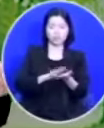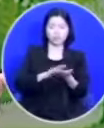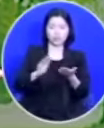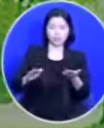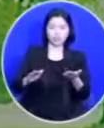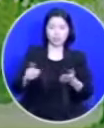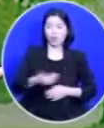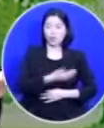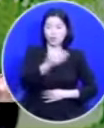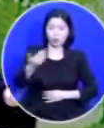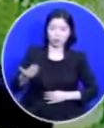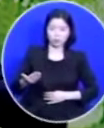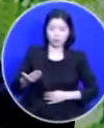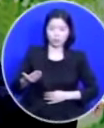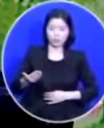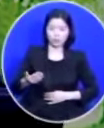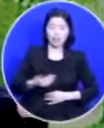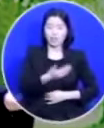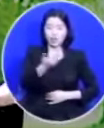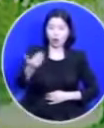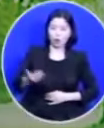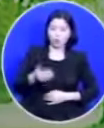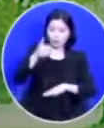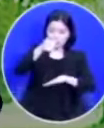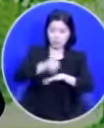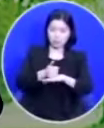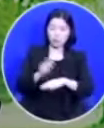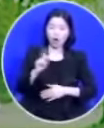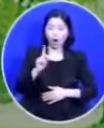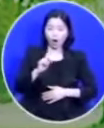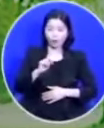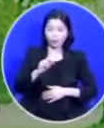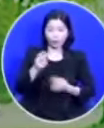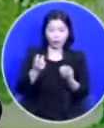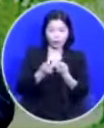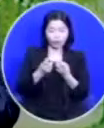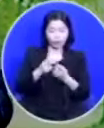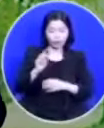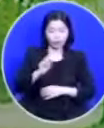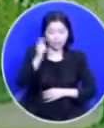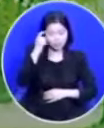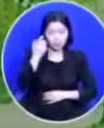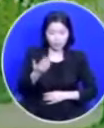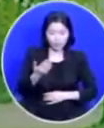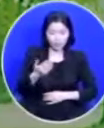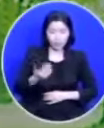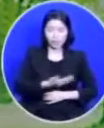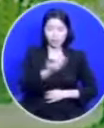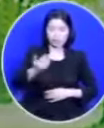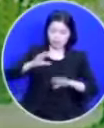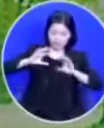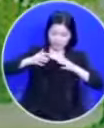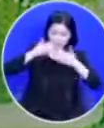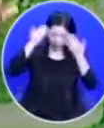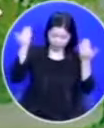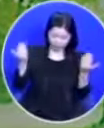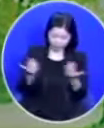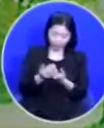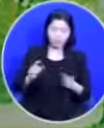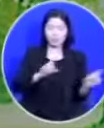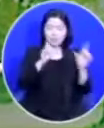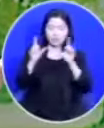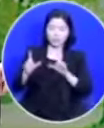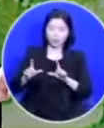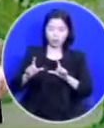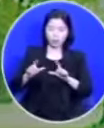여러분 여러분은 여러분의 마지막에 어떨 것 같습니까 여러분이 세상 다 살다가 하나님 앞에 갔을 때